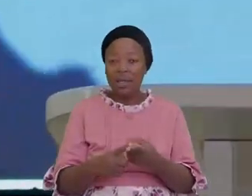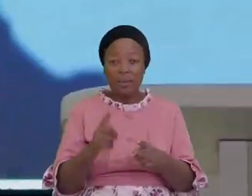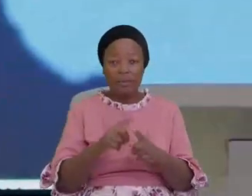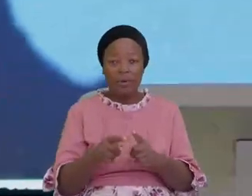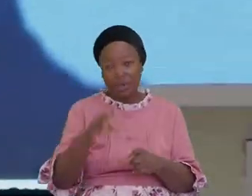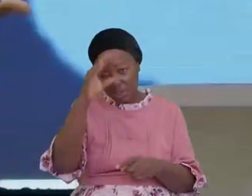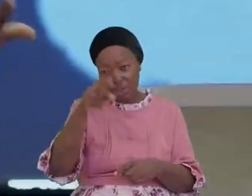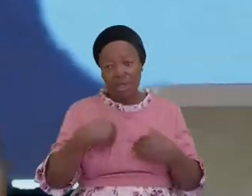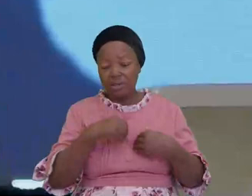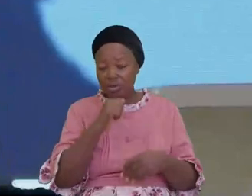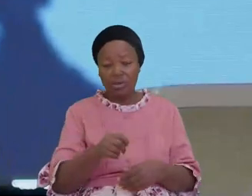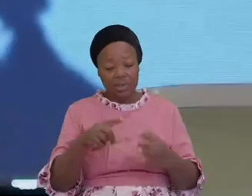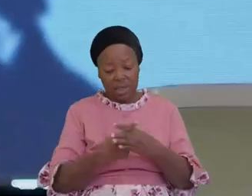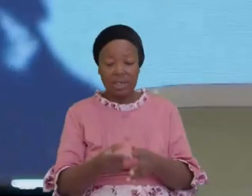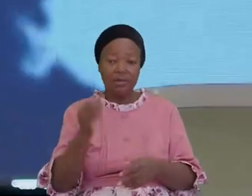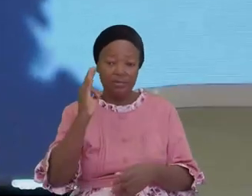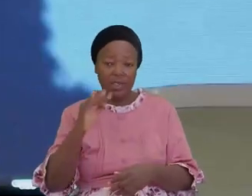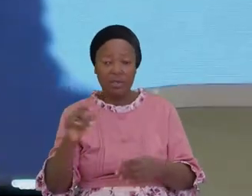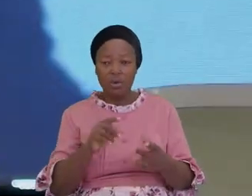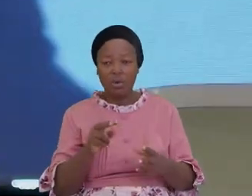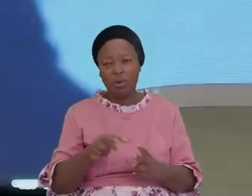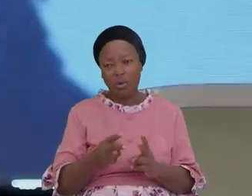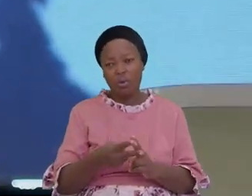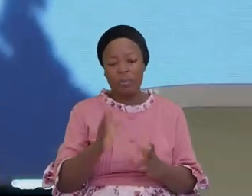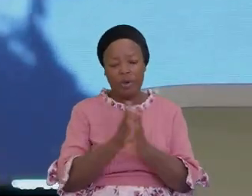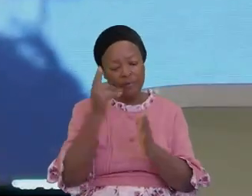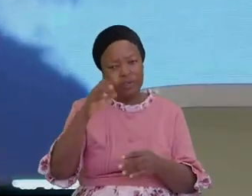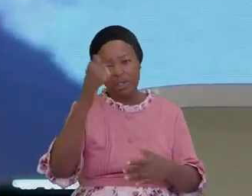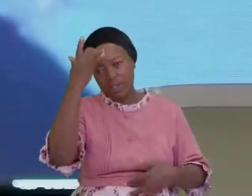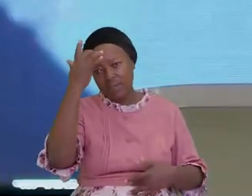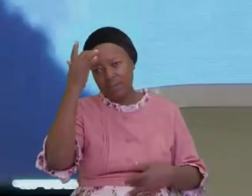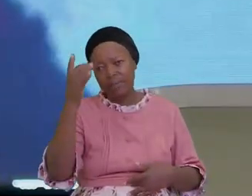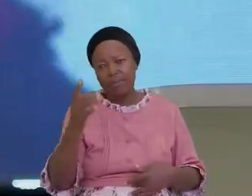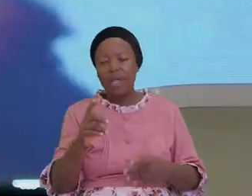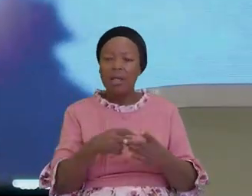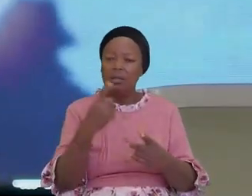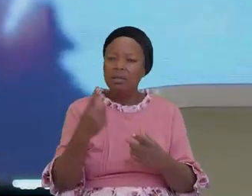Mais je n'avais pas encore commencé l'évangélisation, bien prier pour les malades.